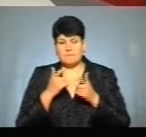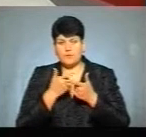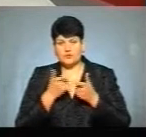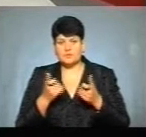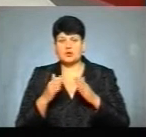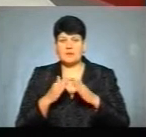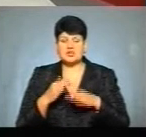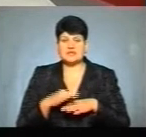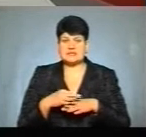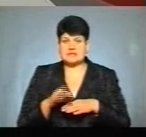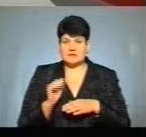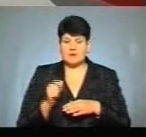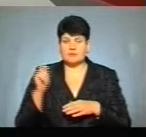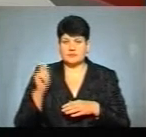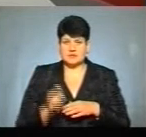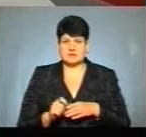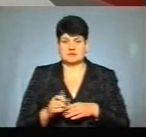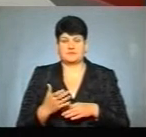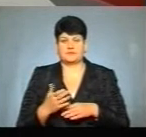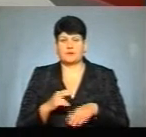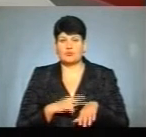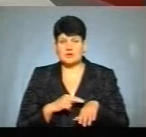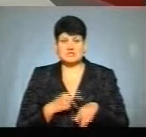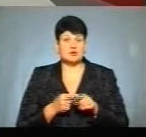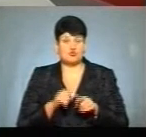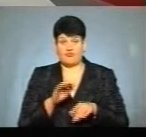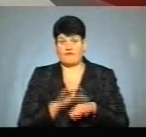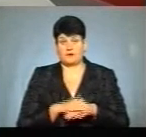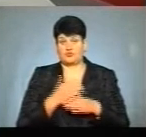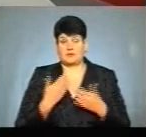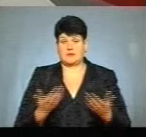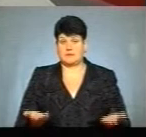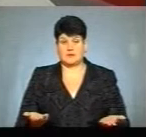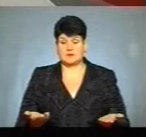домашнього насильства, а по прибуттю працівників поліції такого факту немає. Тобто